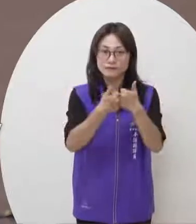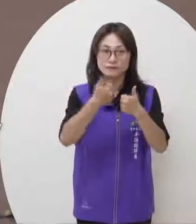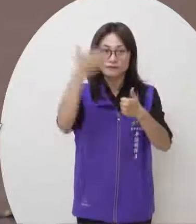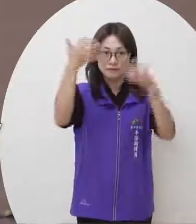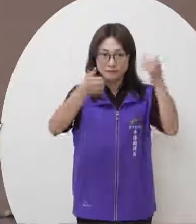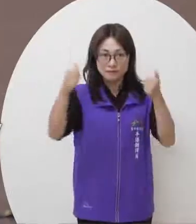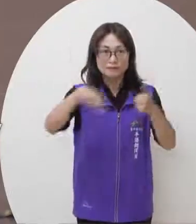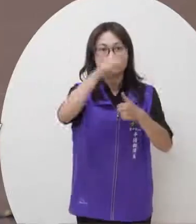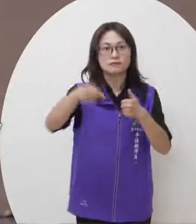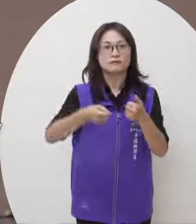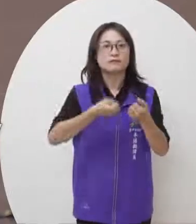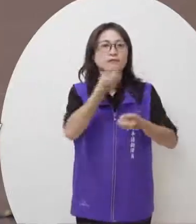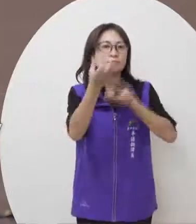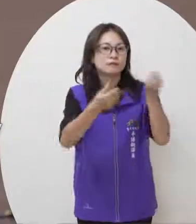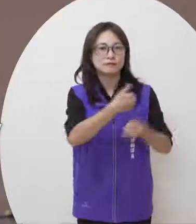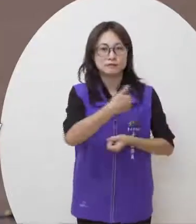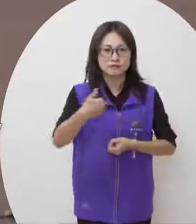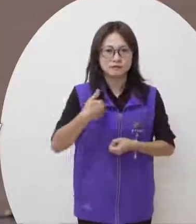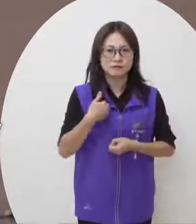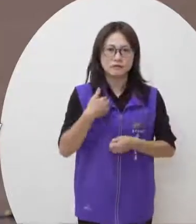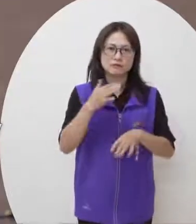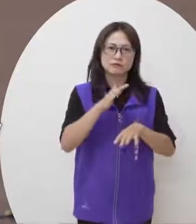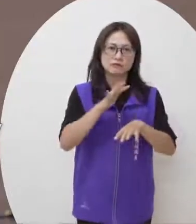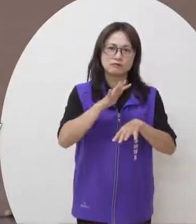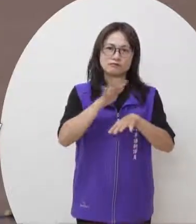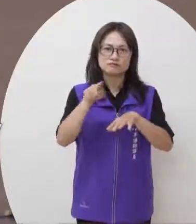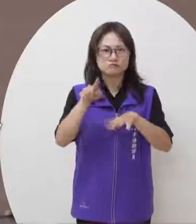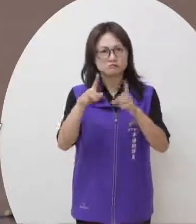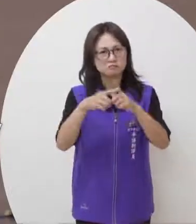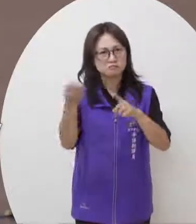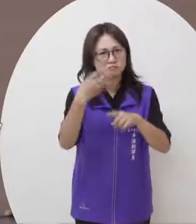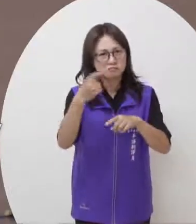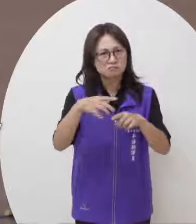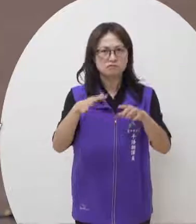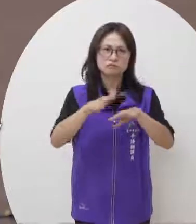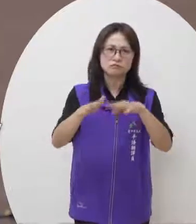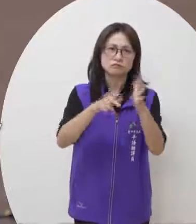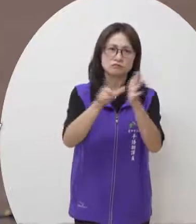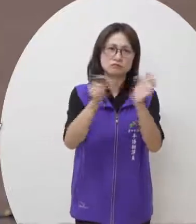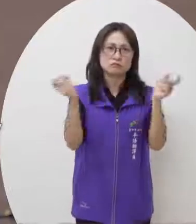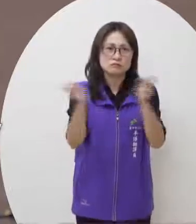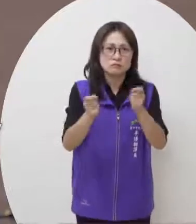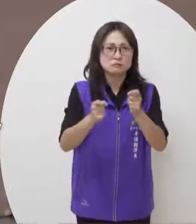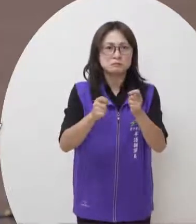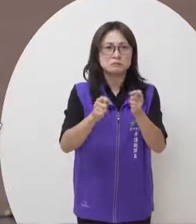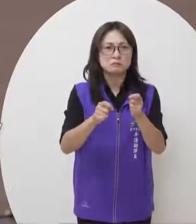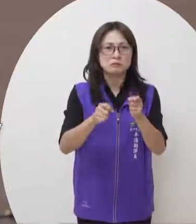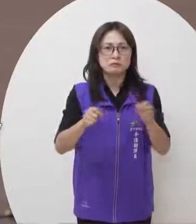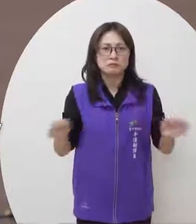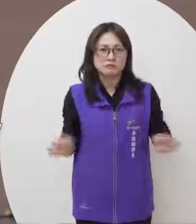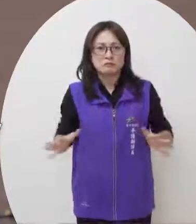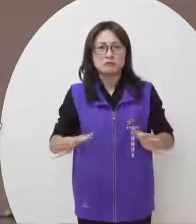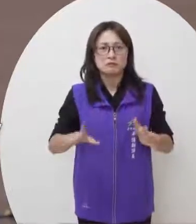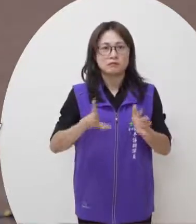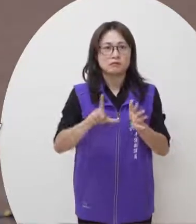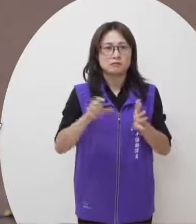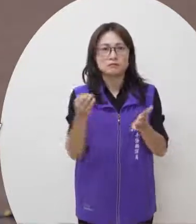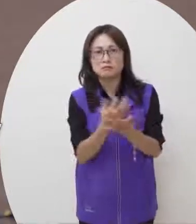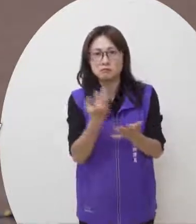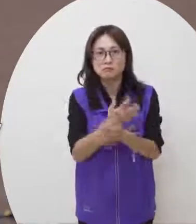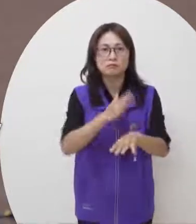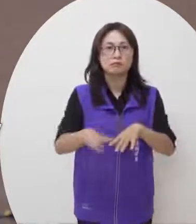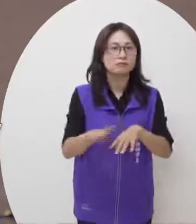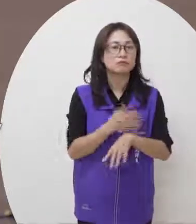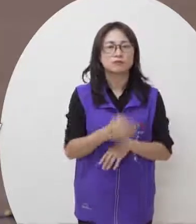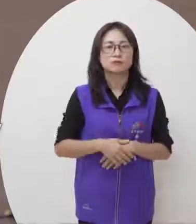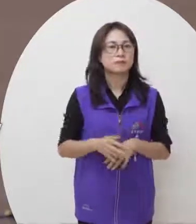担心，因为有人说那时间太短难得市长户籍利用29个局处首长，你不用一个个去找，今